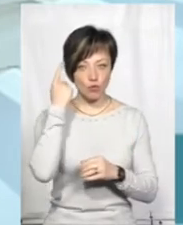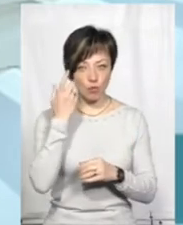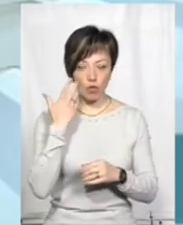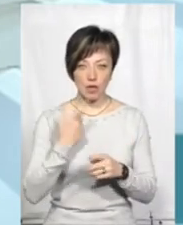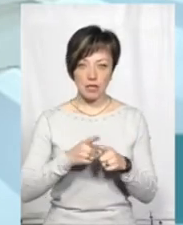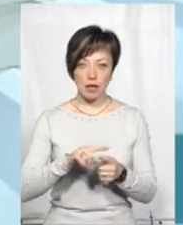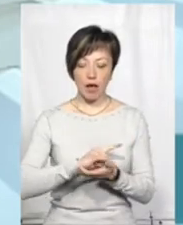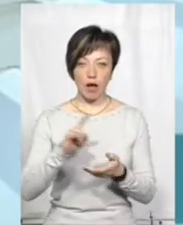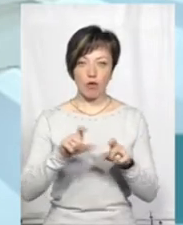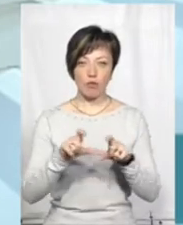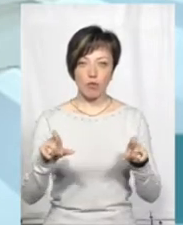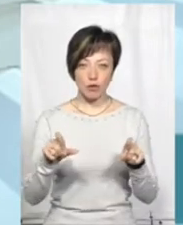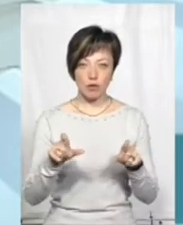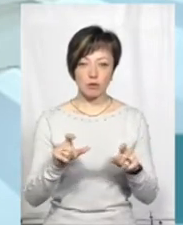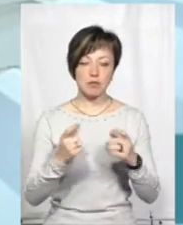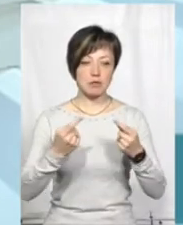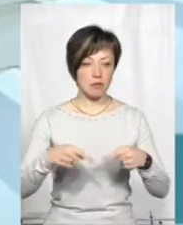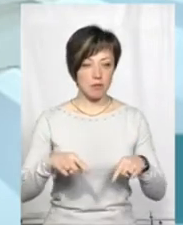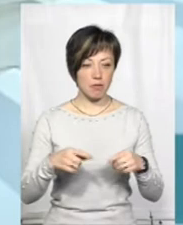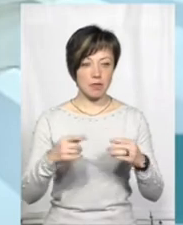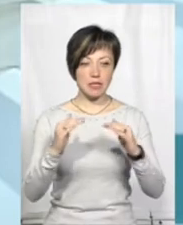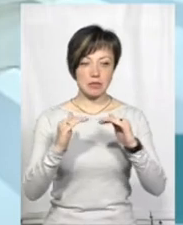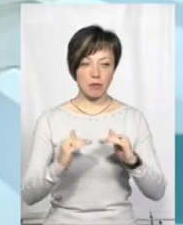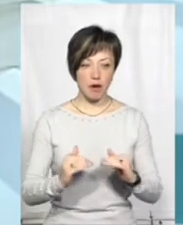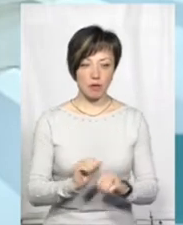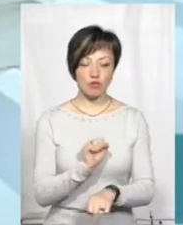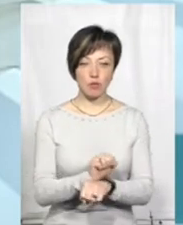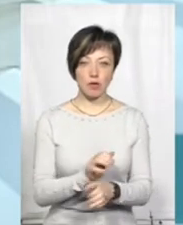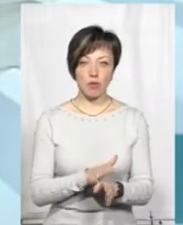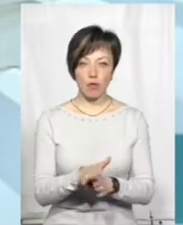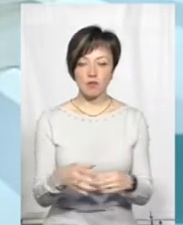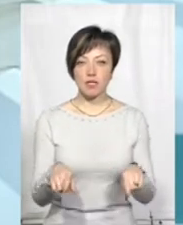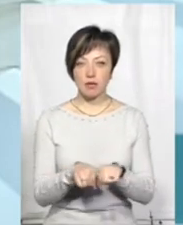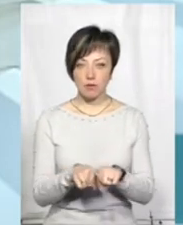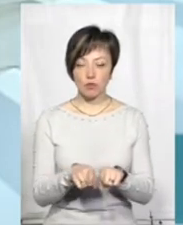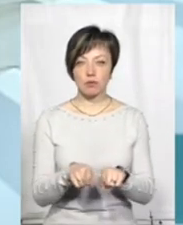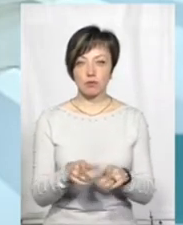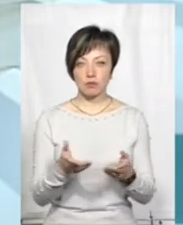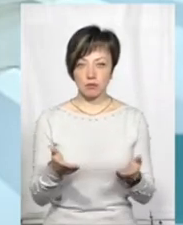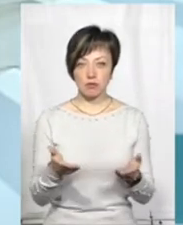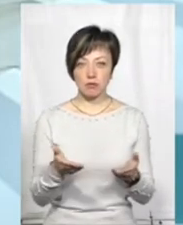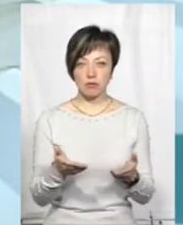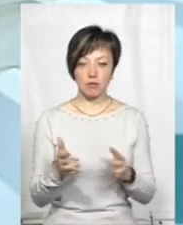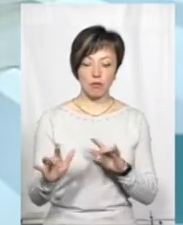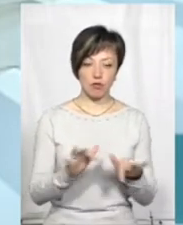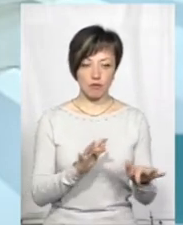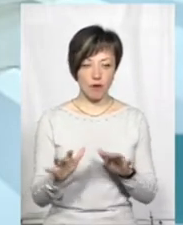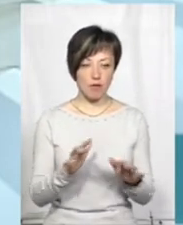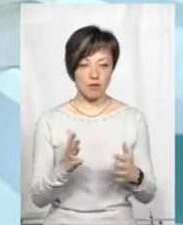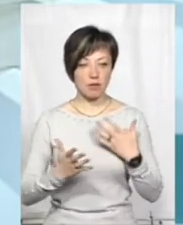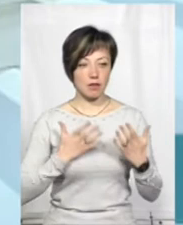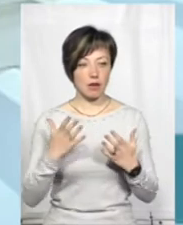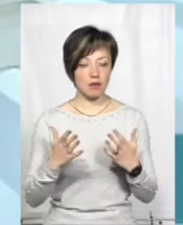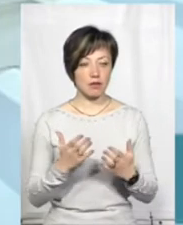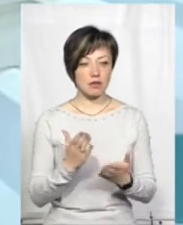коли цей аеропорт, навіть певний спад відбувся, вже його зупинка повна, то все рівно ми прийшли до процесу якогось пожвавлення і вже до